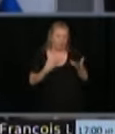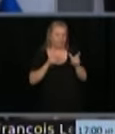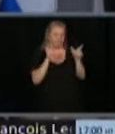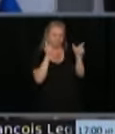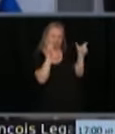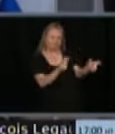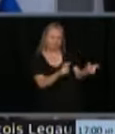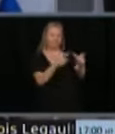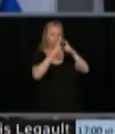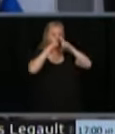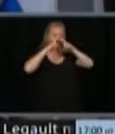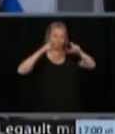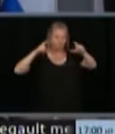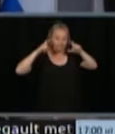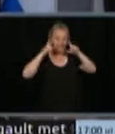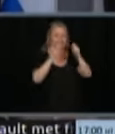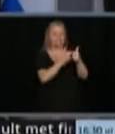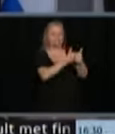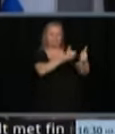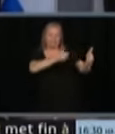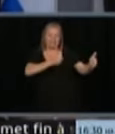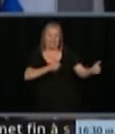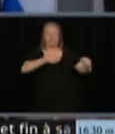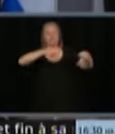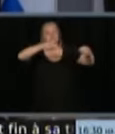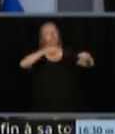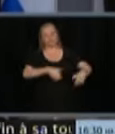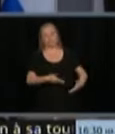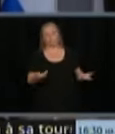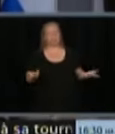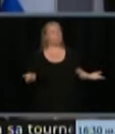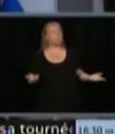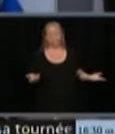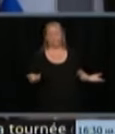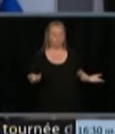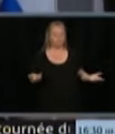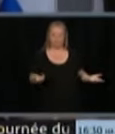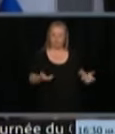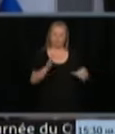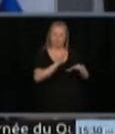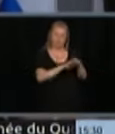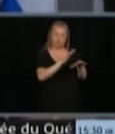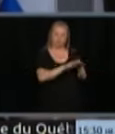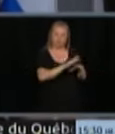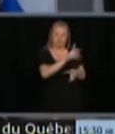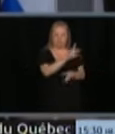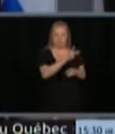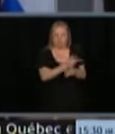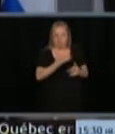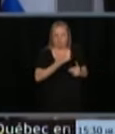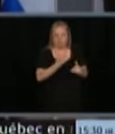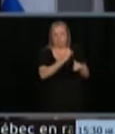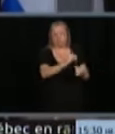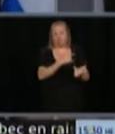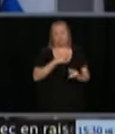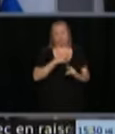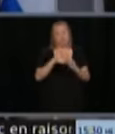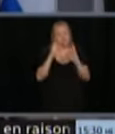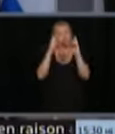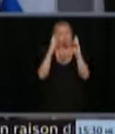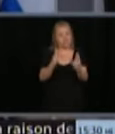choses qu'on va recommander. J'espère en tout cas que les autorités vont donner l'exemple en